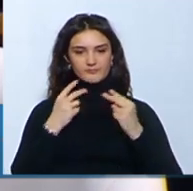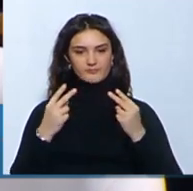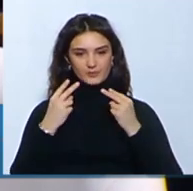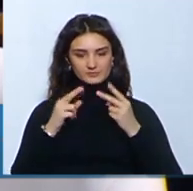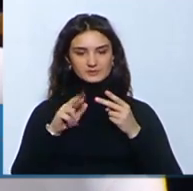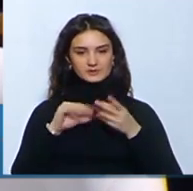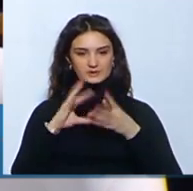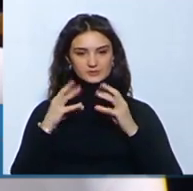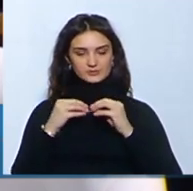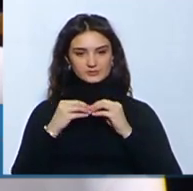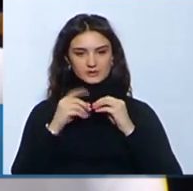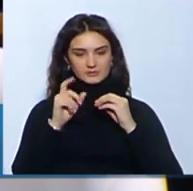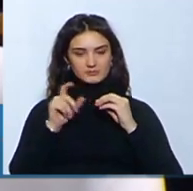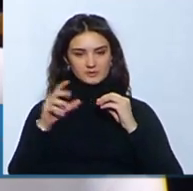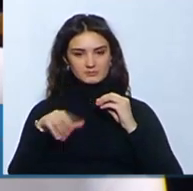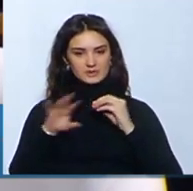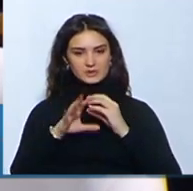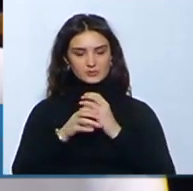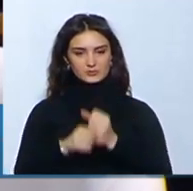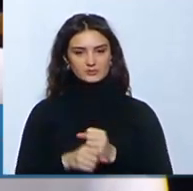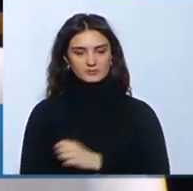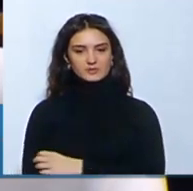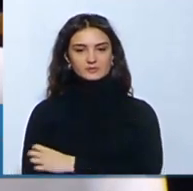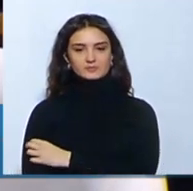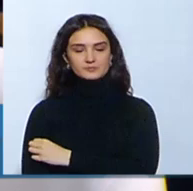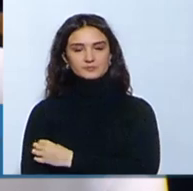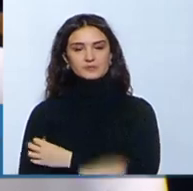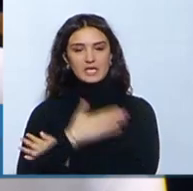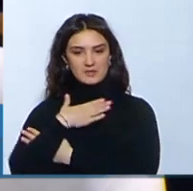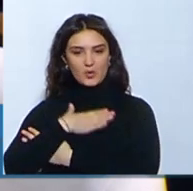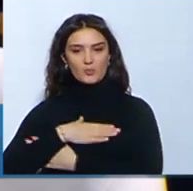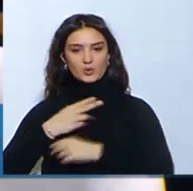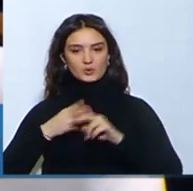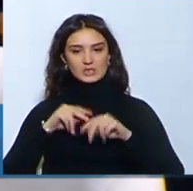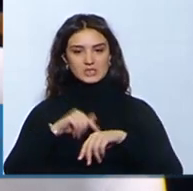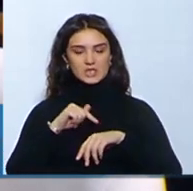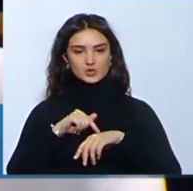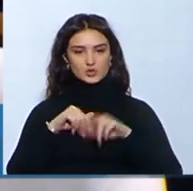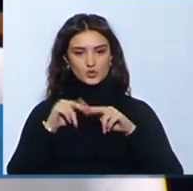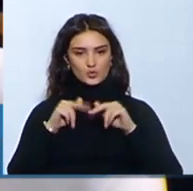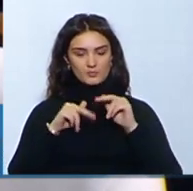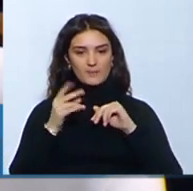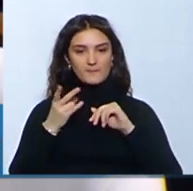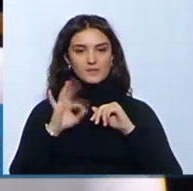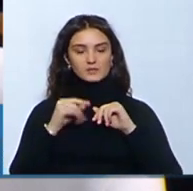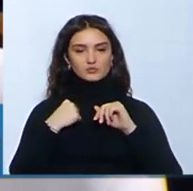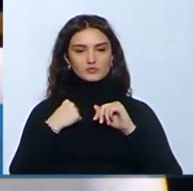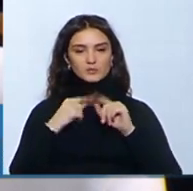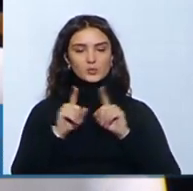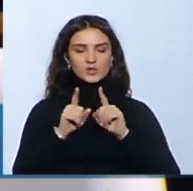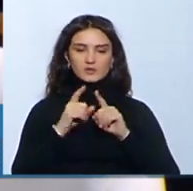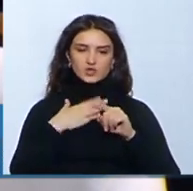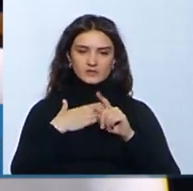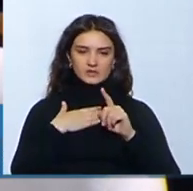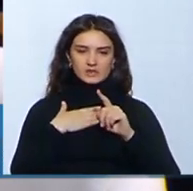და საერთოდ ადამიანები არის ღუდებიან და იკმაყოფილონა ეს სადღესასწაულო განწყობა. მაგრამ ჩვენ, მიუხედავად